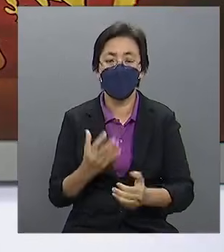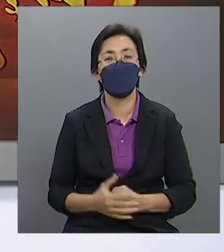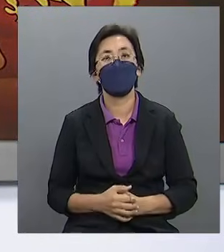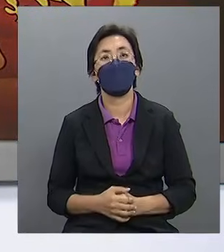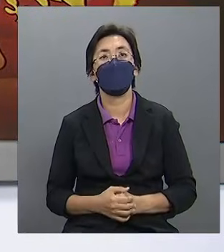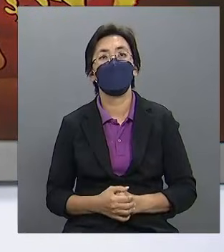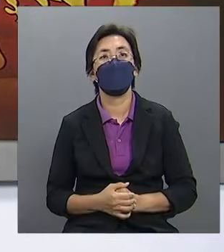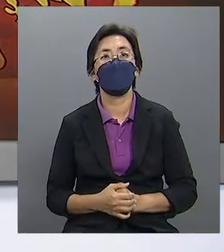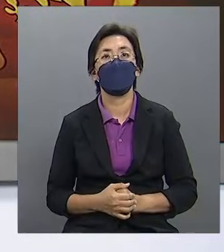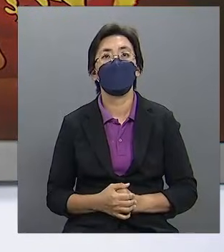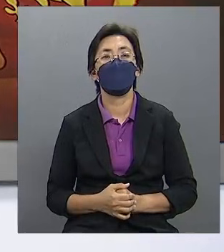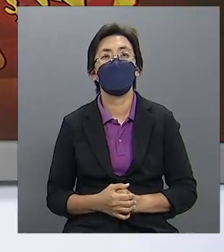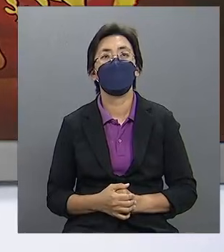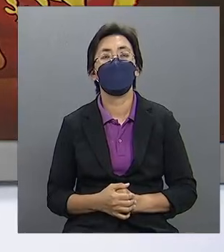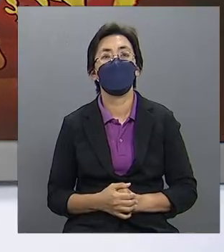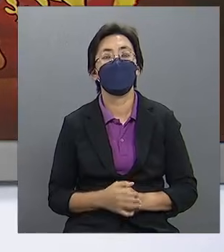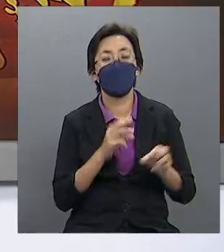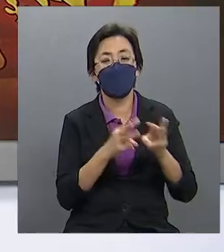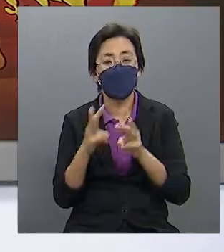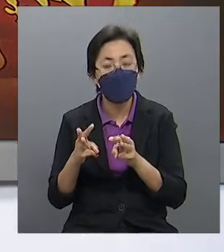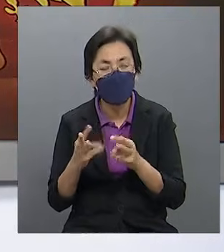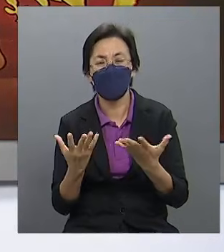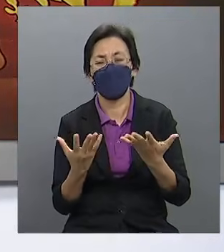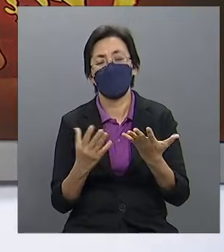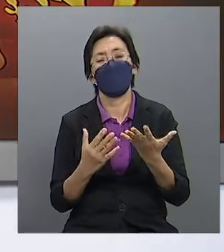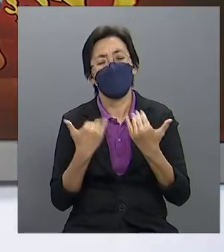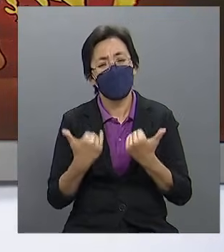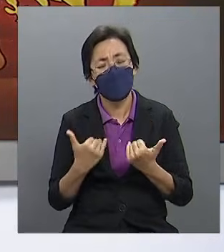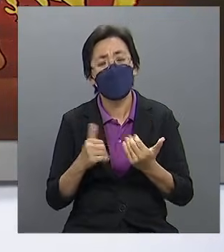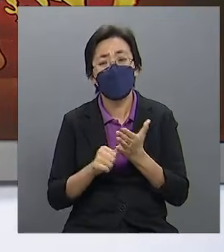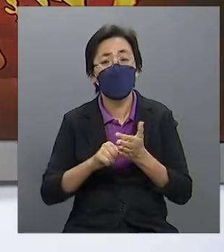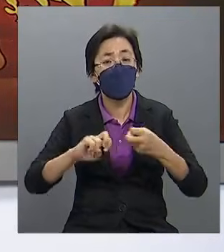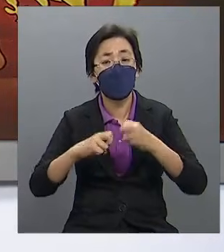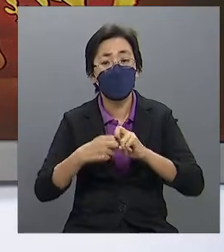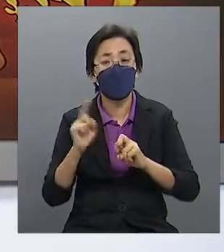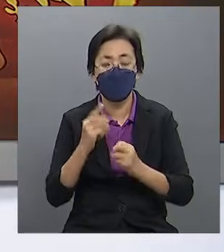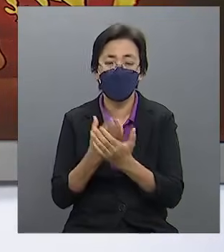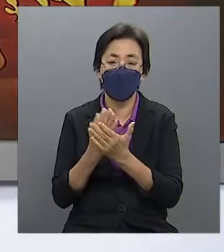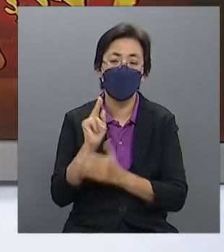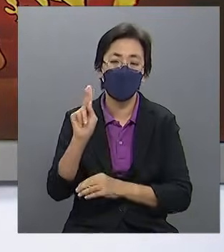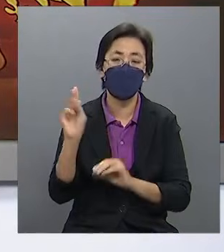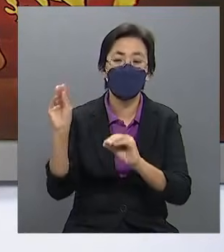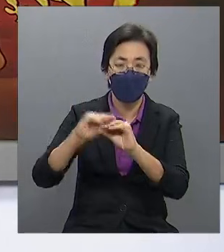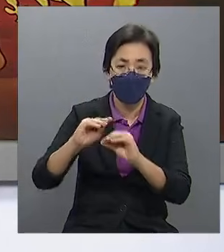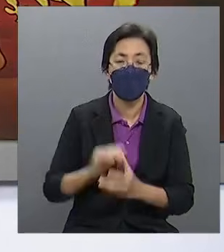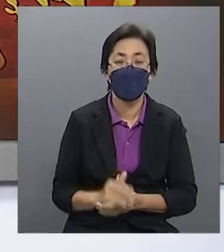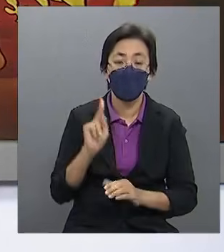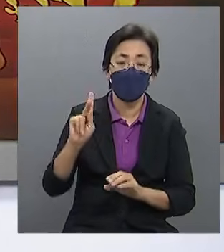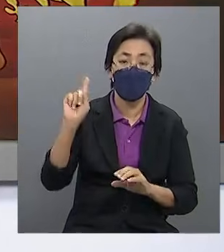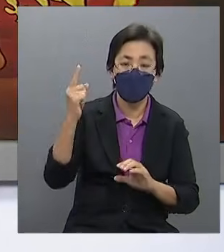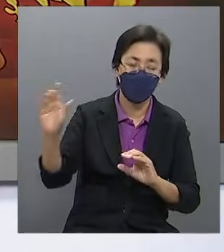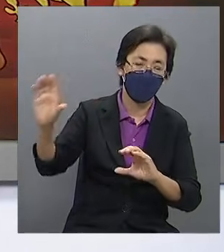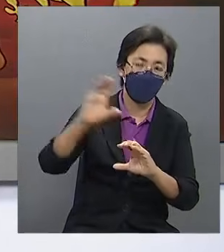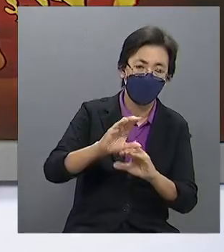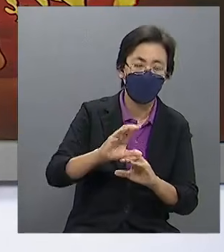ทางรอดที่รัฐบาลศรีลังกากำลังประเมินในตอนนี้คือการกู้เงินเพิ่มค่ะคุณผู้ชมโดยตัวช่วยที่ถูกพูดถึงหลักๆมี3ตัว